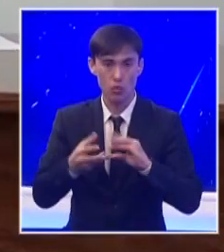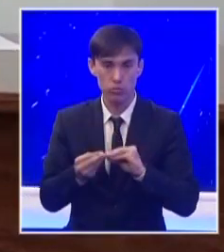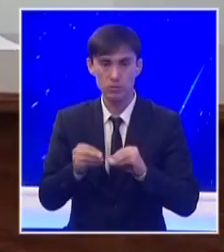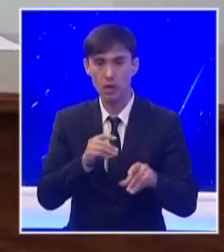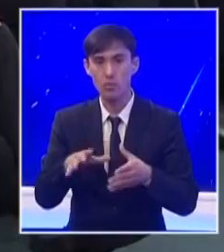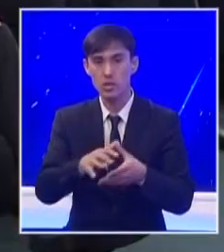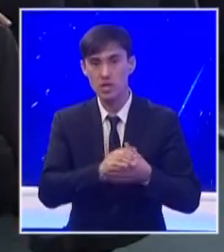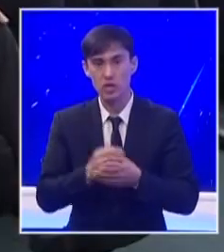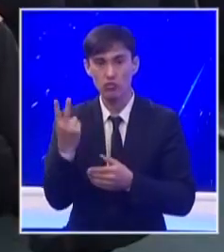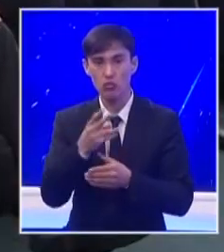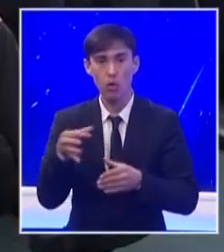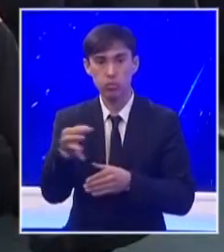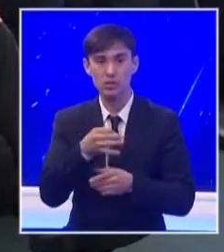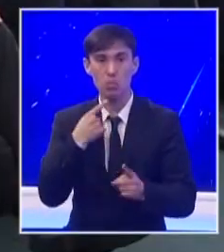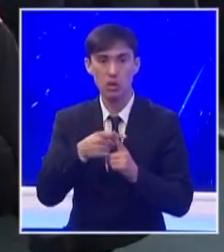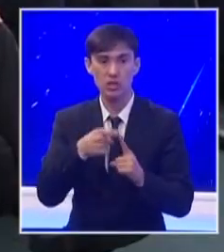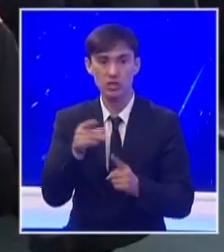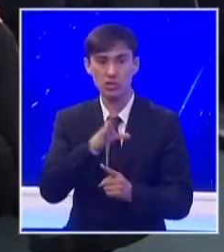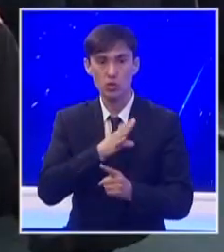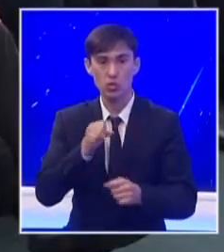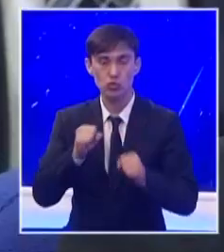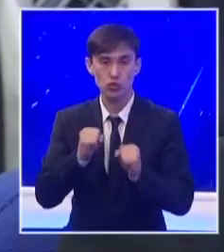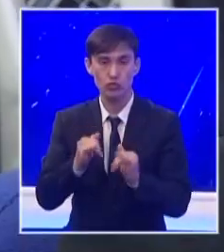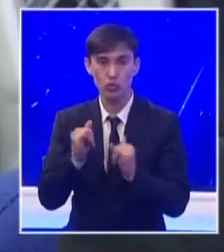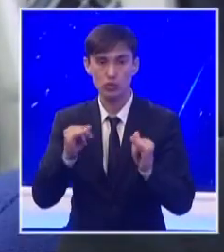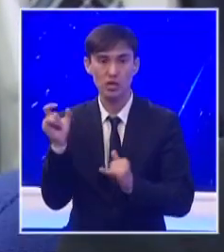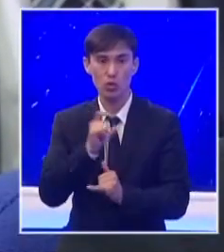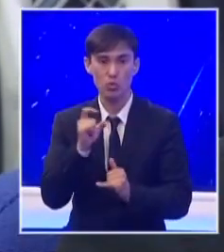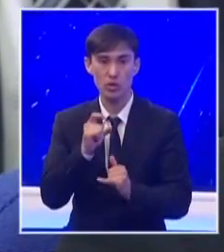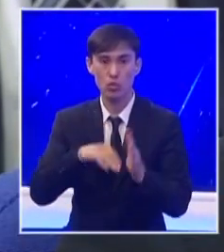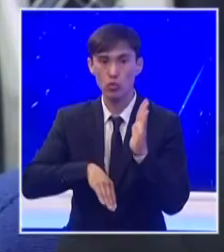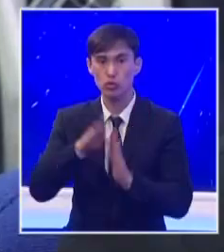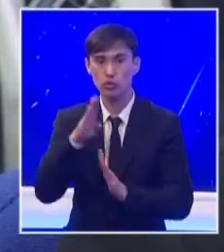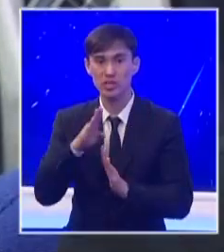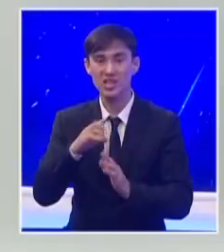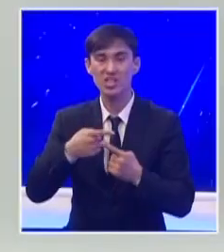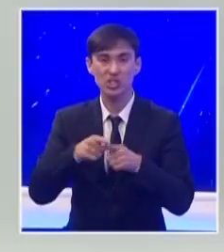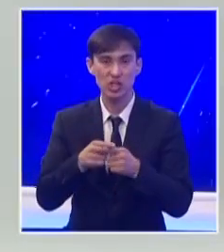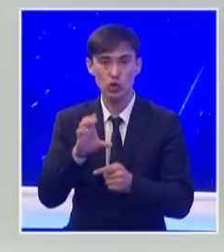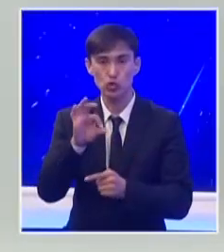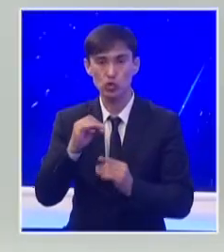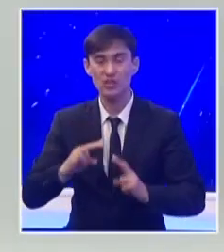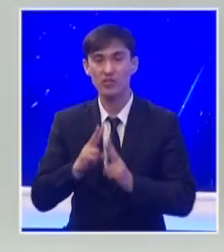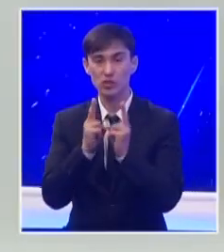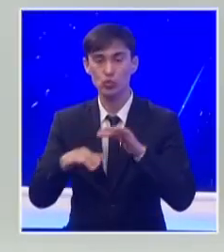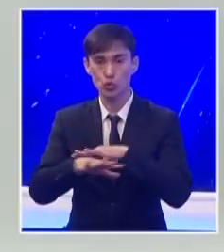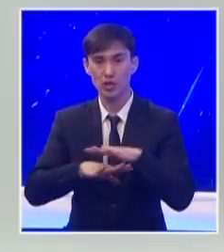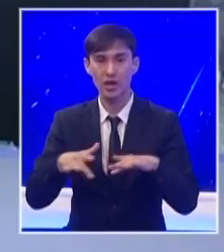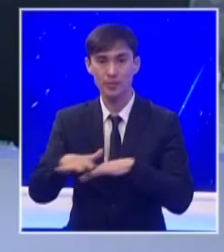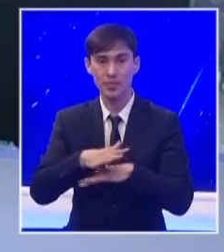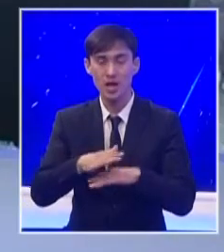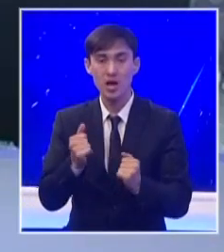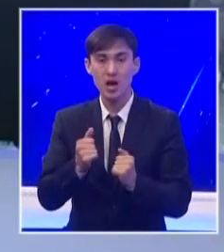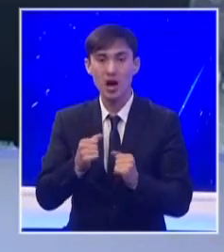процесс объединения двух областей положительно повлиял на устойчивый рост экономики и улучшение инженерной и социальной инфраструктуры края. Но в